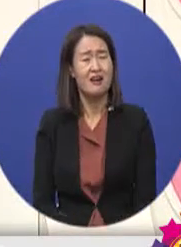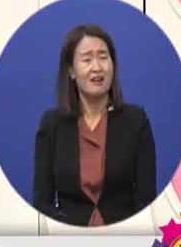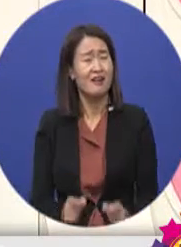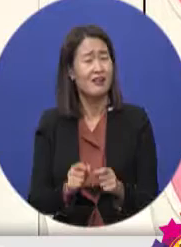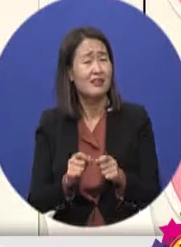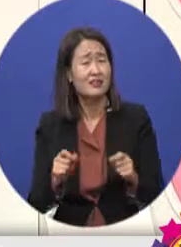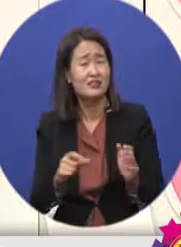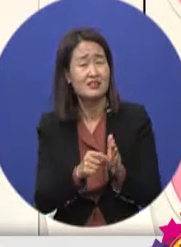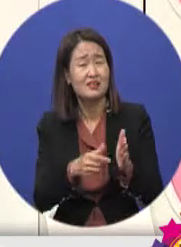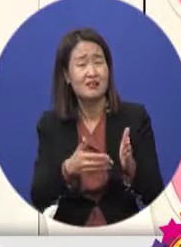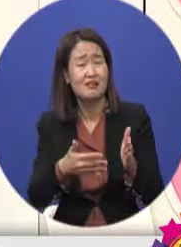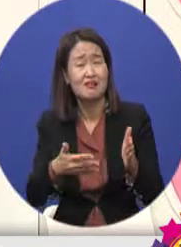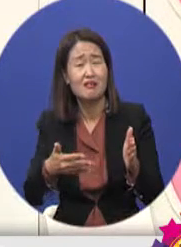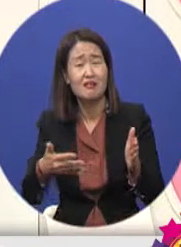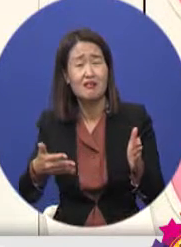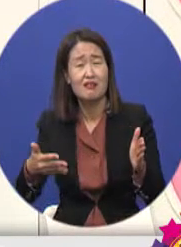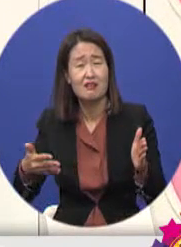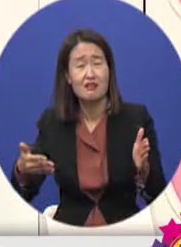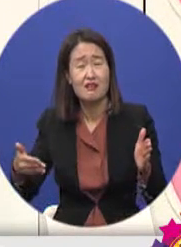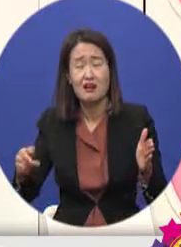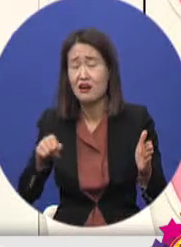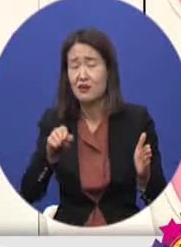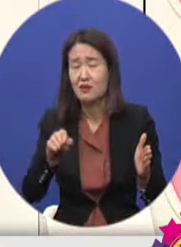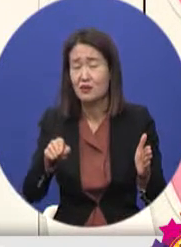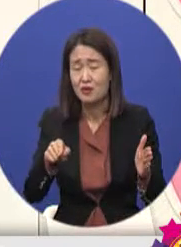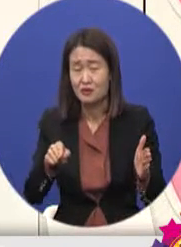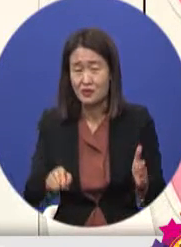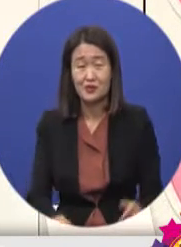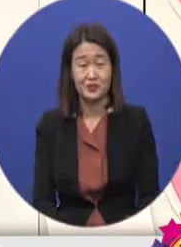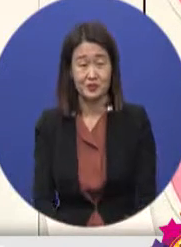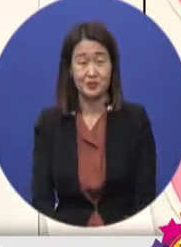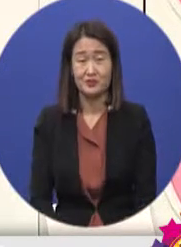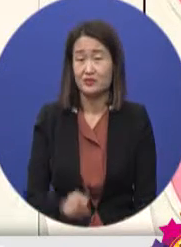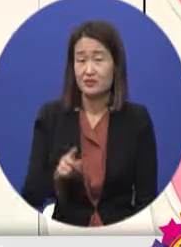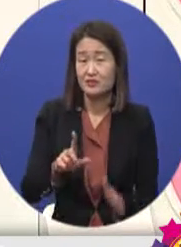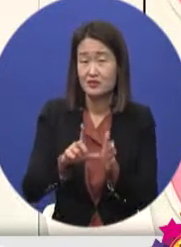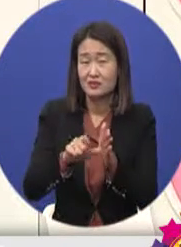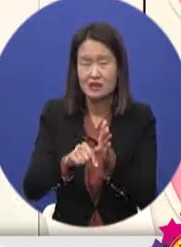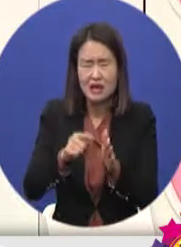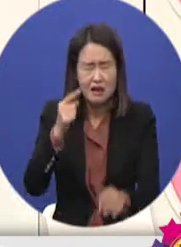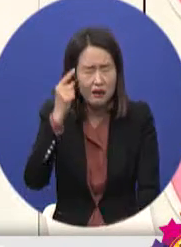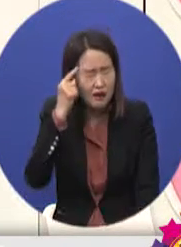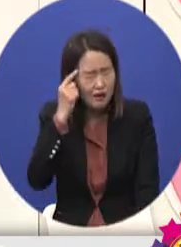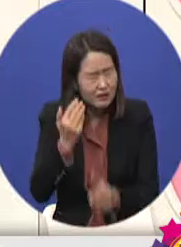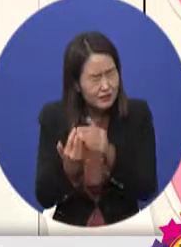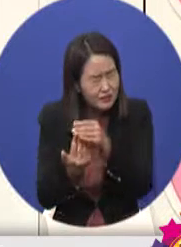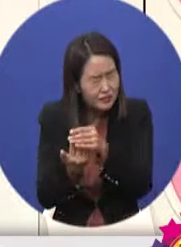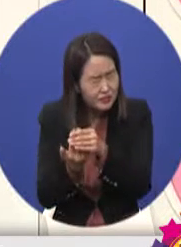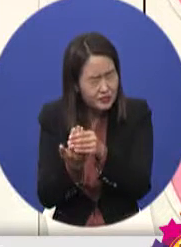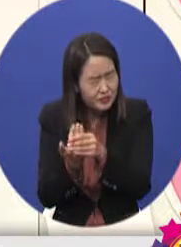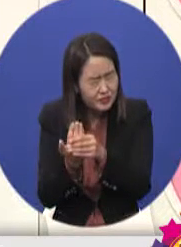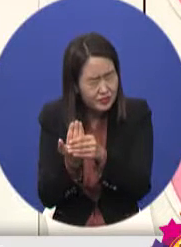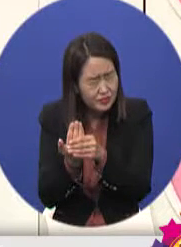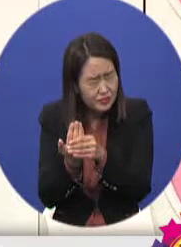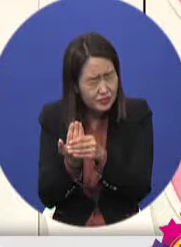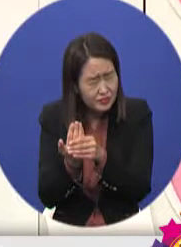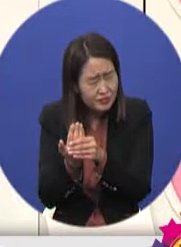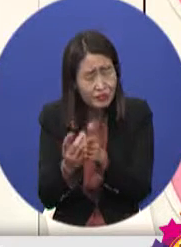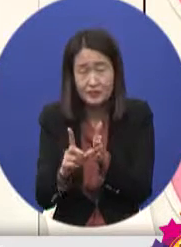긴 세월 흘러서 가고 그 시절